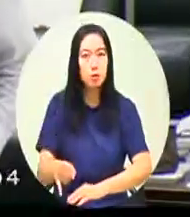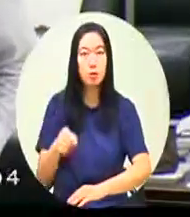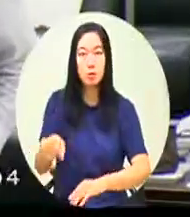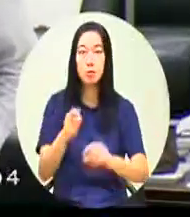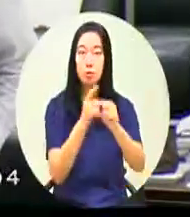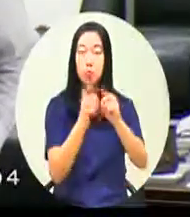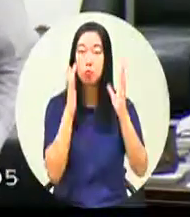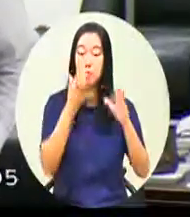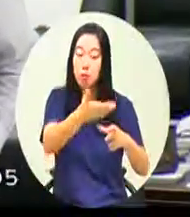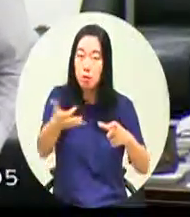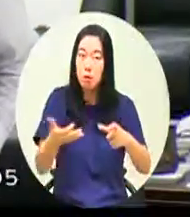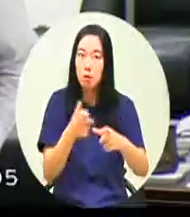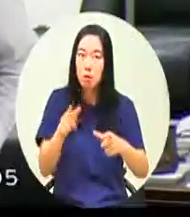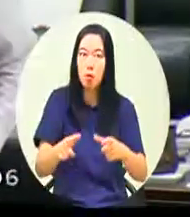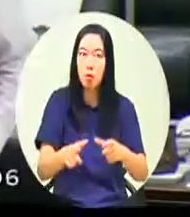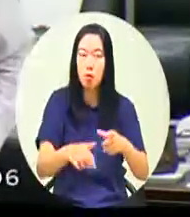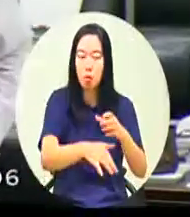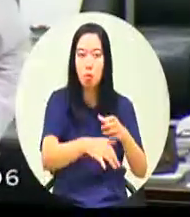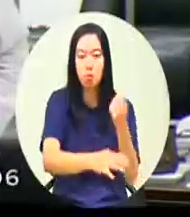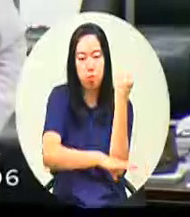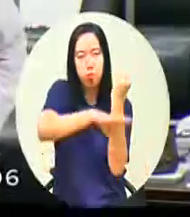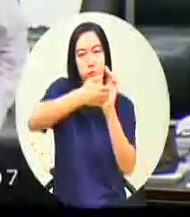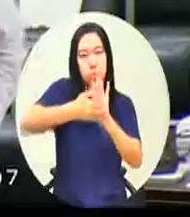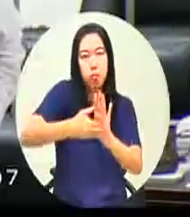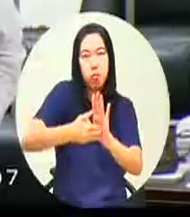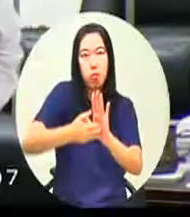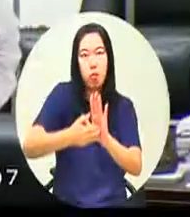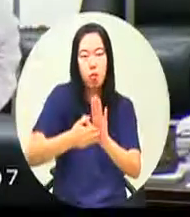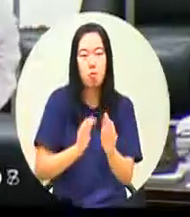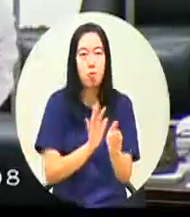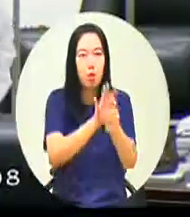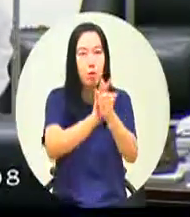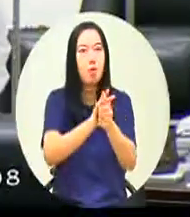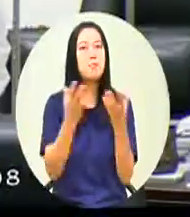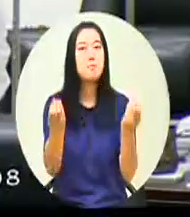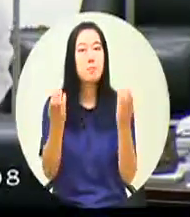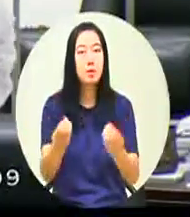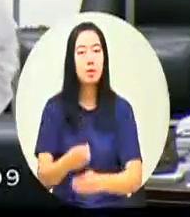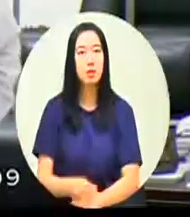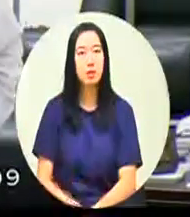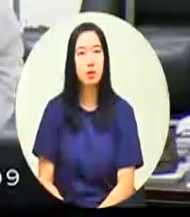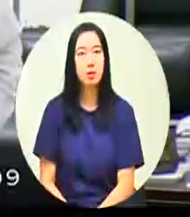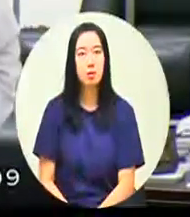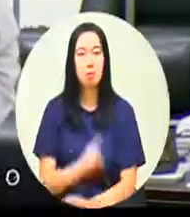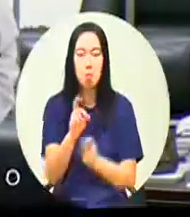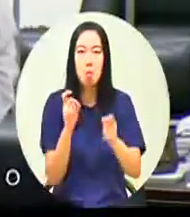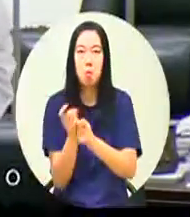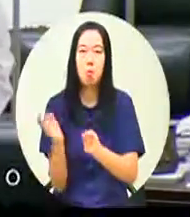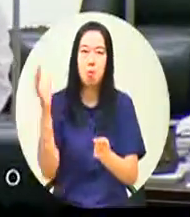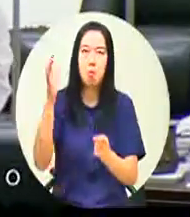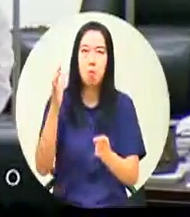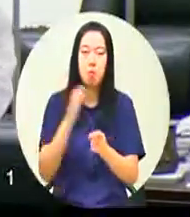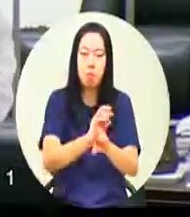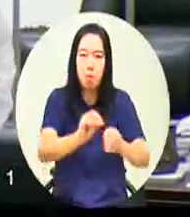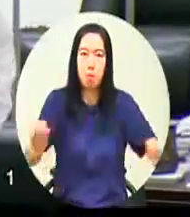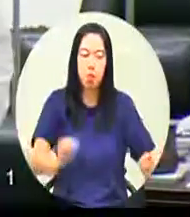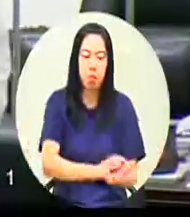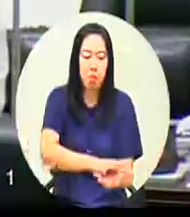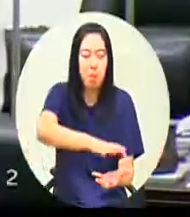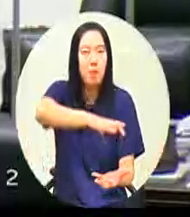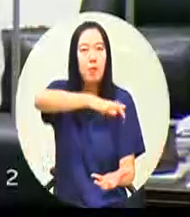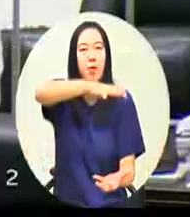的这个防洪功能啊，可以说完全没有，几十年累积下来，泥土就一直往上这样一直